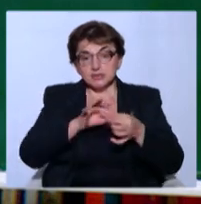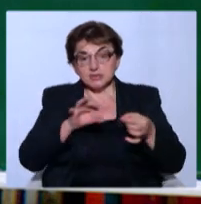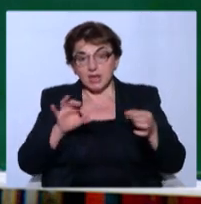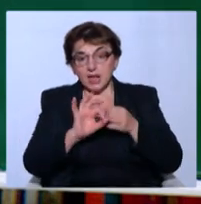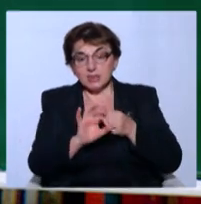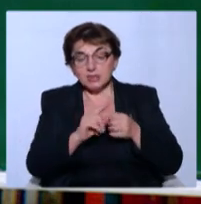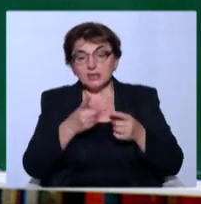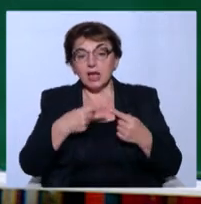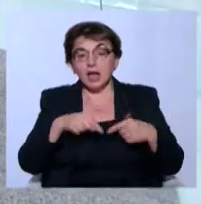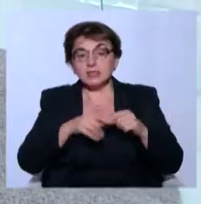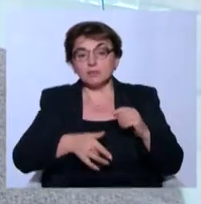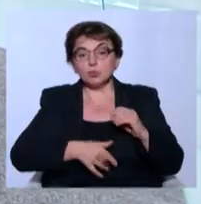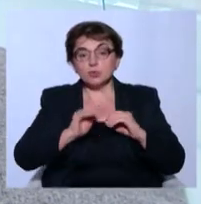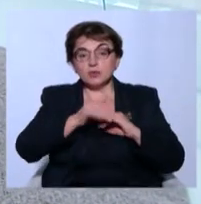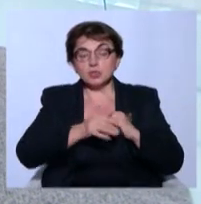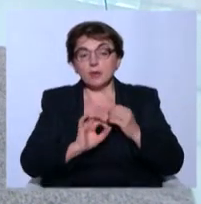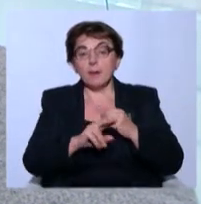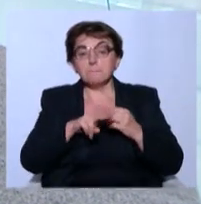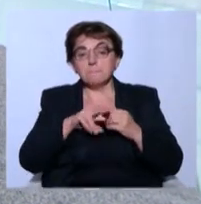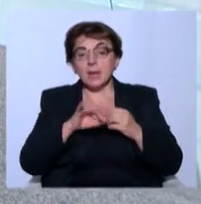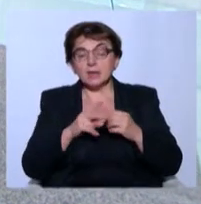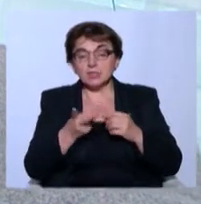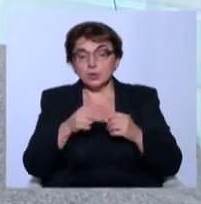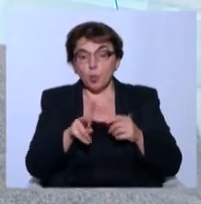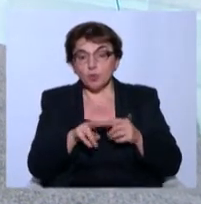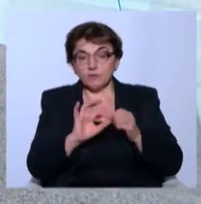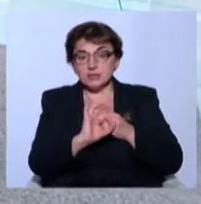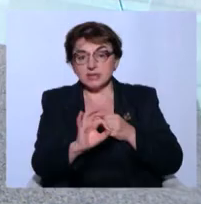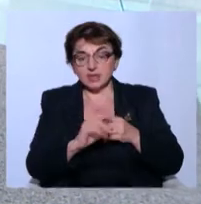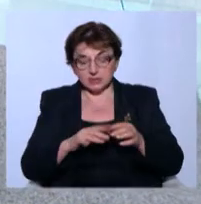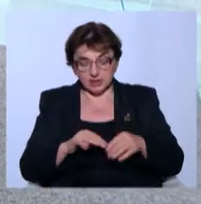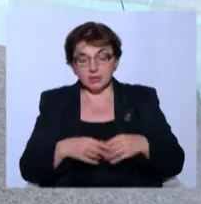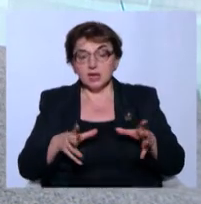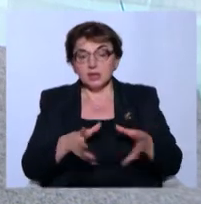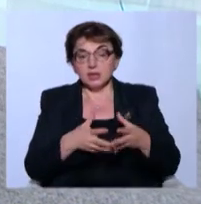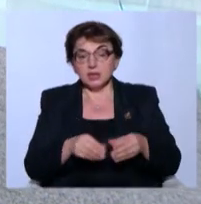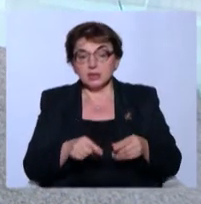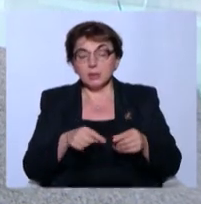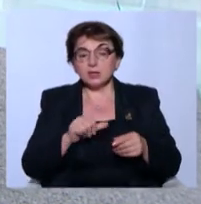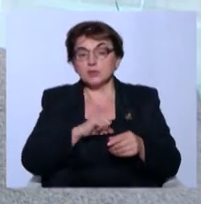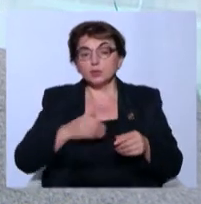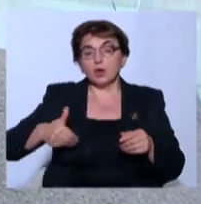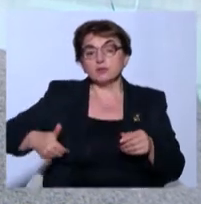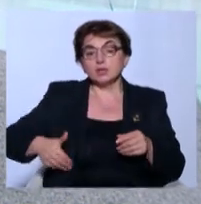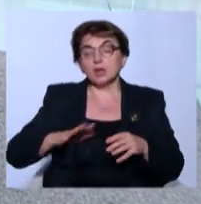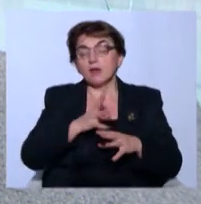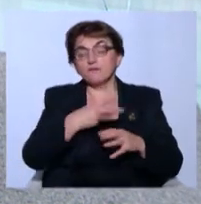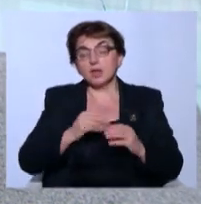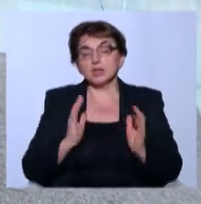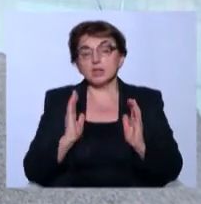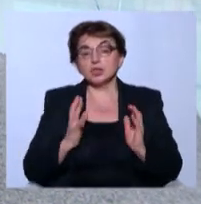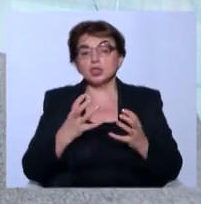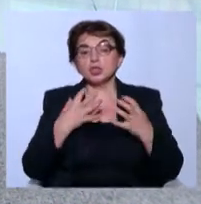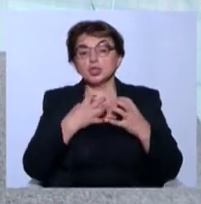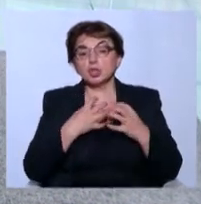და პანკრეასის წვენის სადინარი იხსნება 12 გოჯა ნაწლავში. ღვიძლი არის ადამიანის ყველაზე დიდი ჯირკვალი, იგი მას